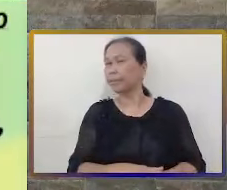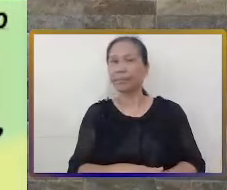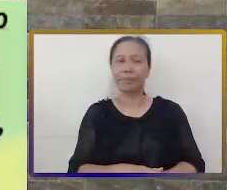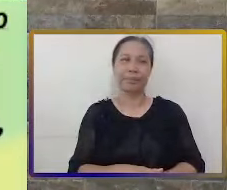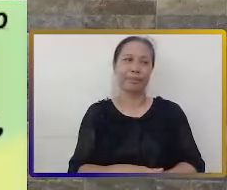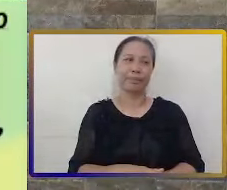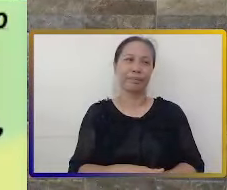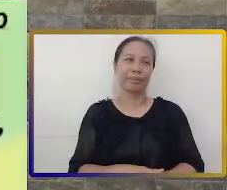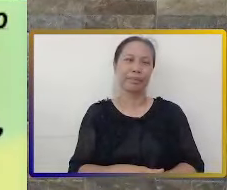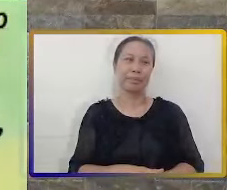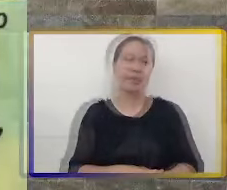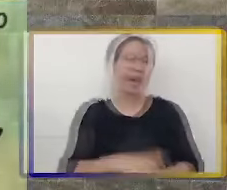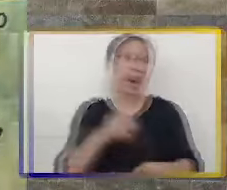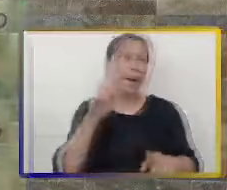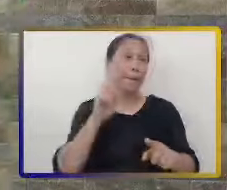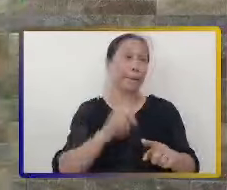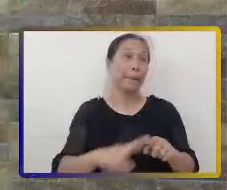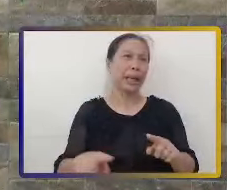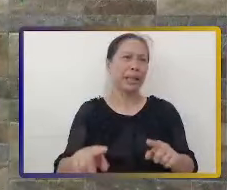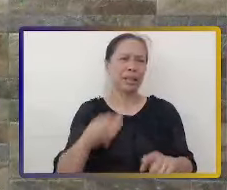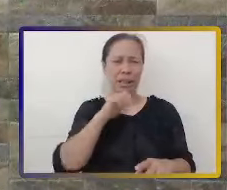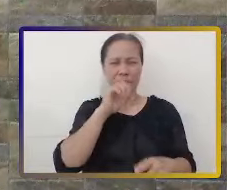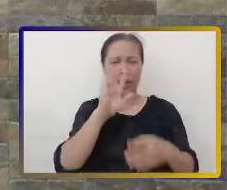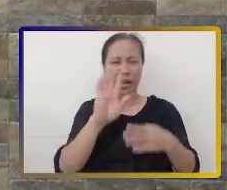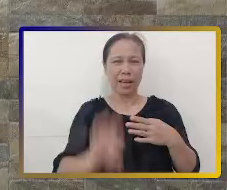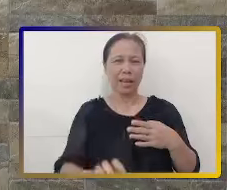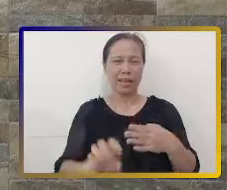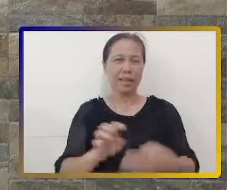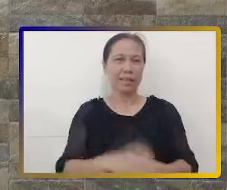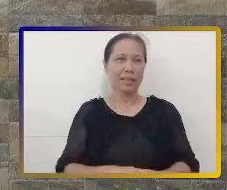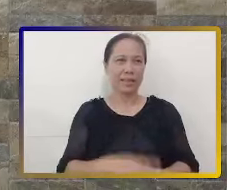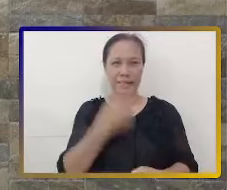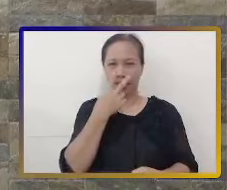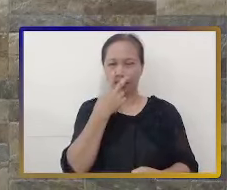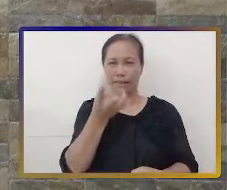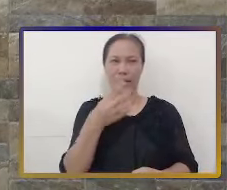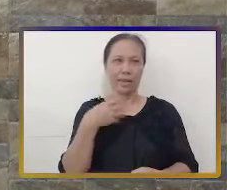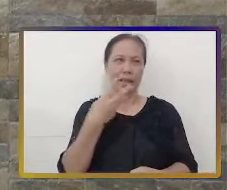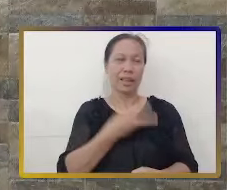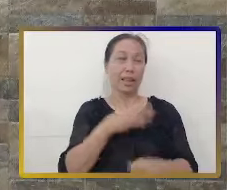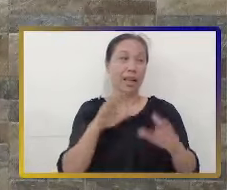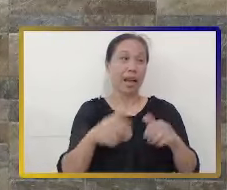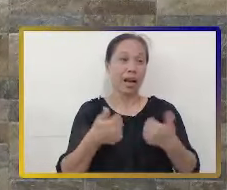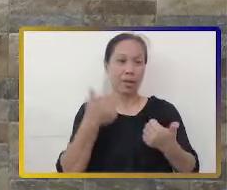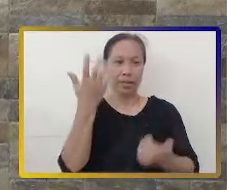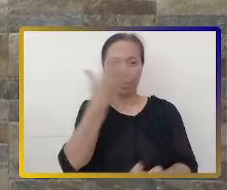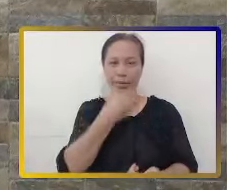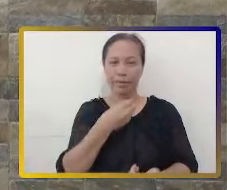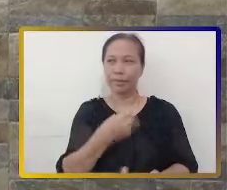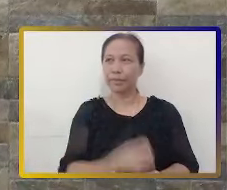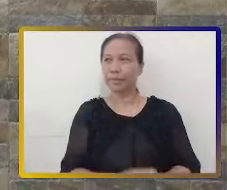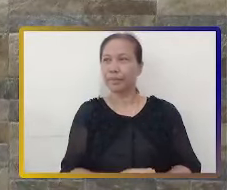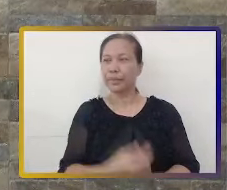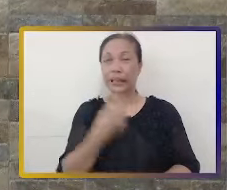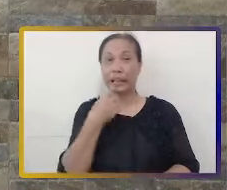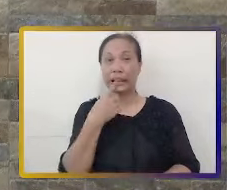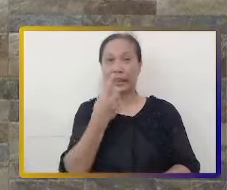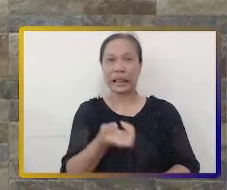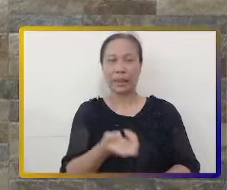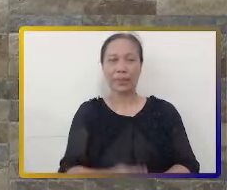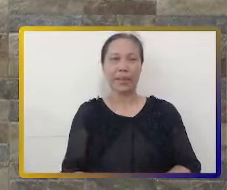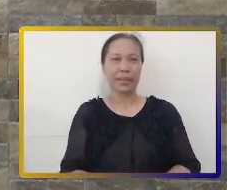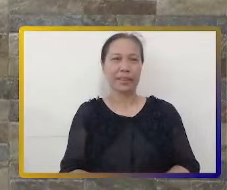heaven pero hindi pa ho nagtatapos doon tigan niyo po kung gaano pa kaganda ituloy natin sabi